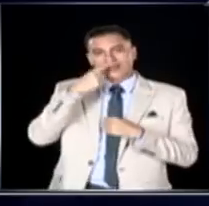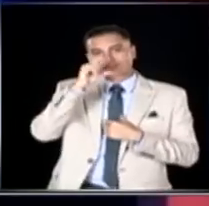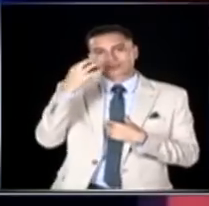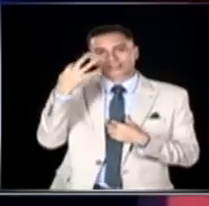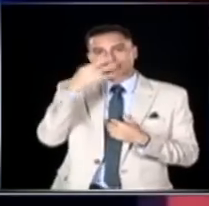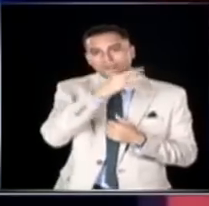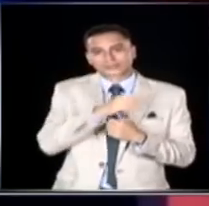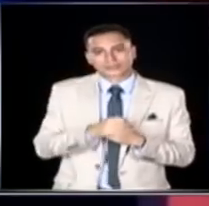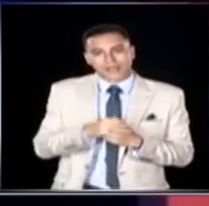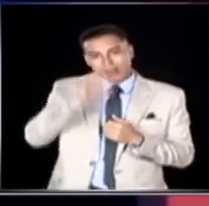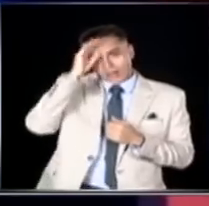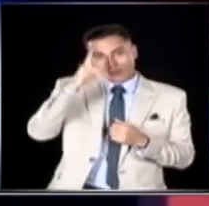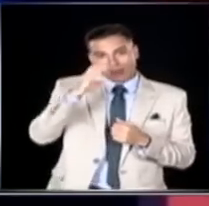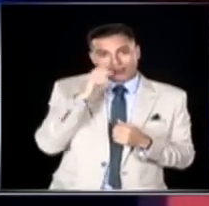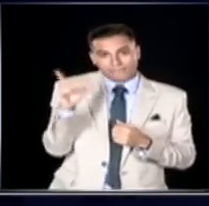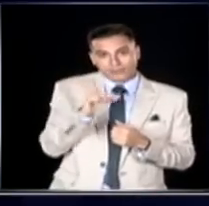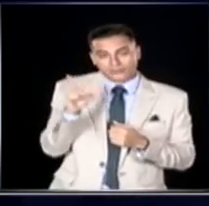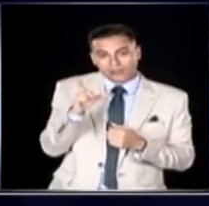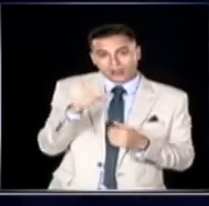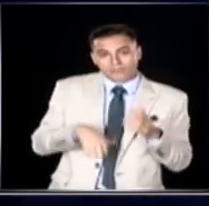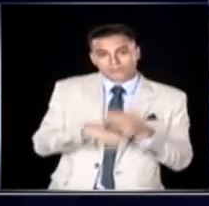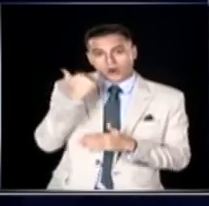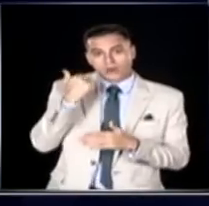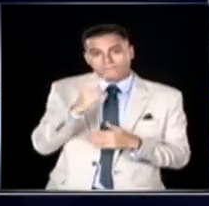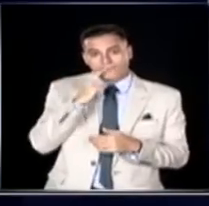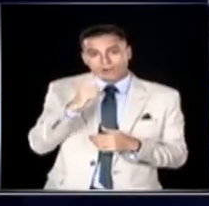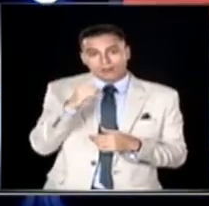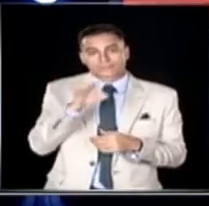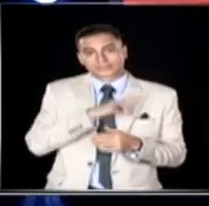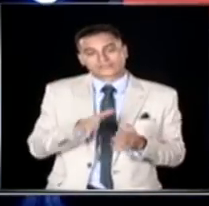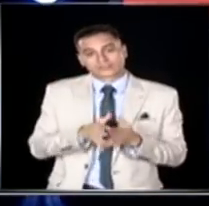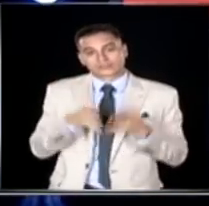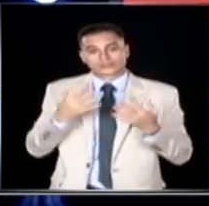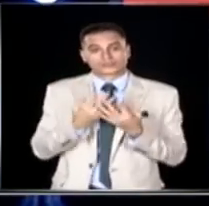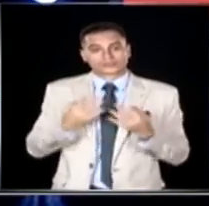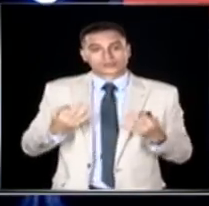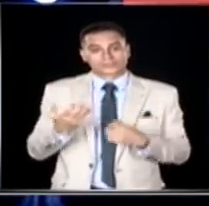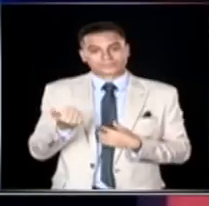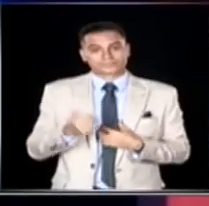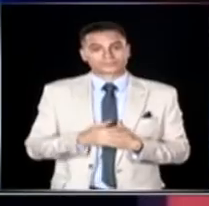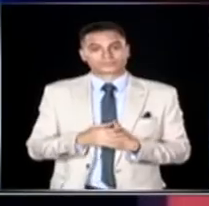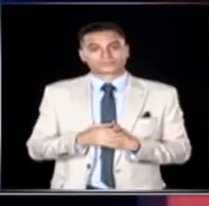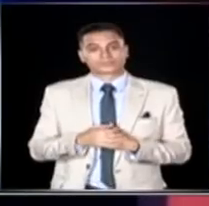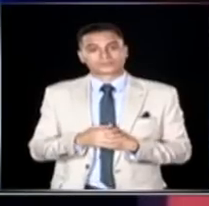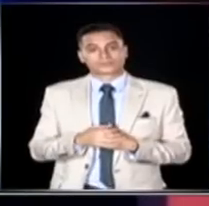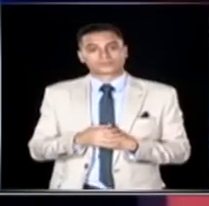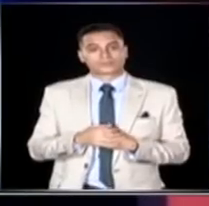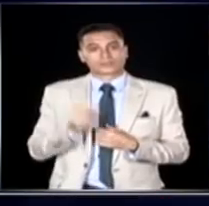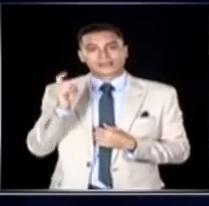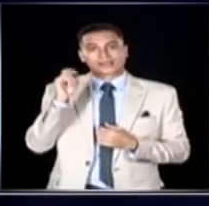1933. لو إجابتك صح خرجت من الفقرة الأولى كسبني. إجابتك